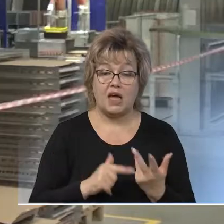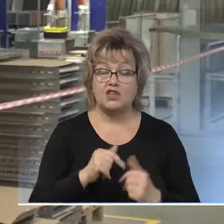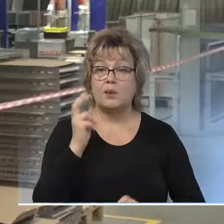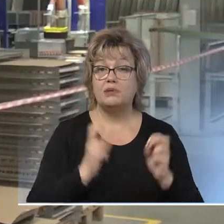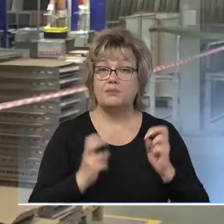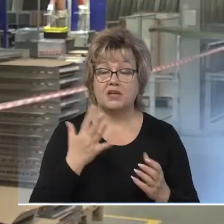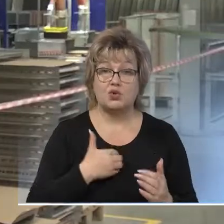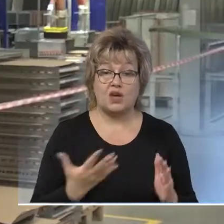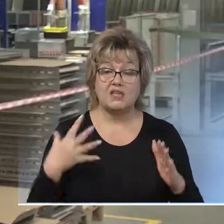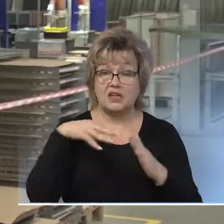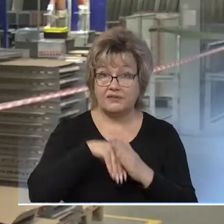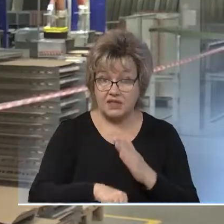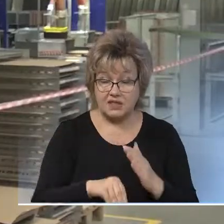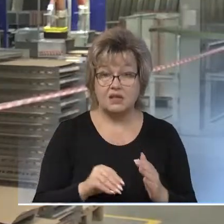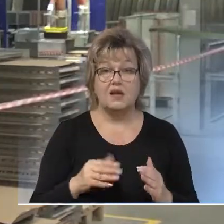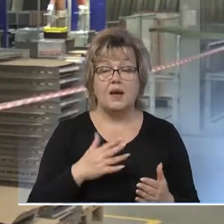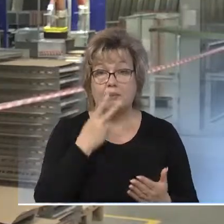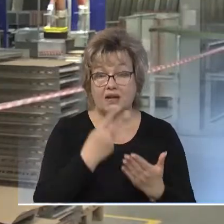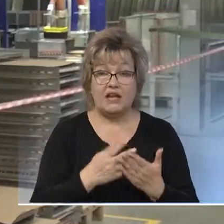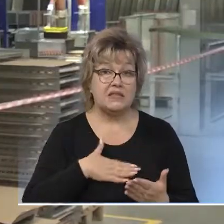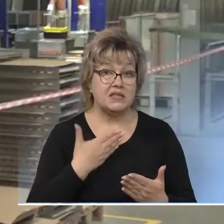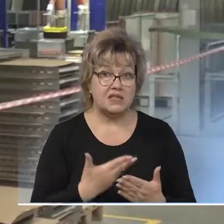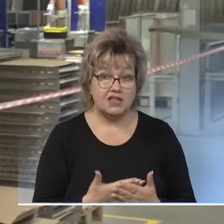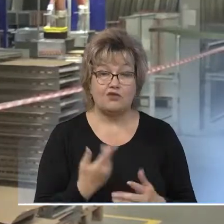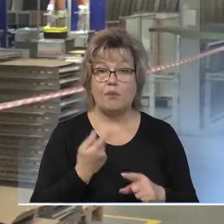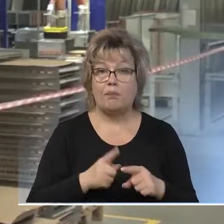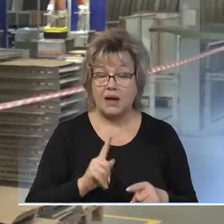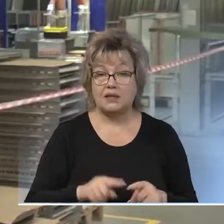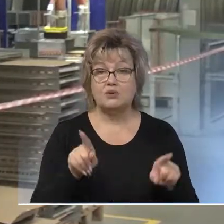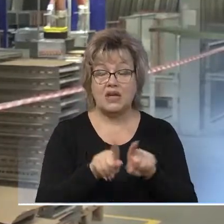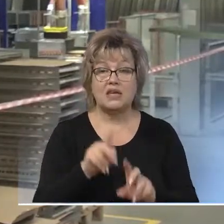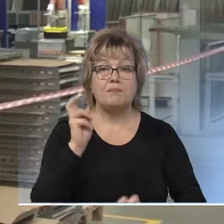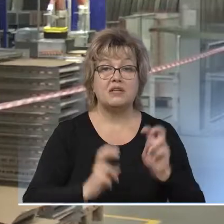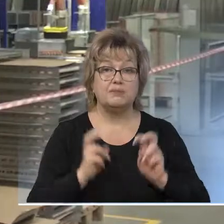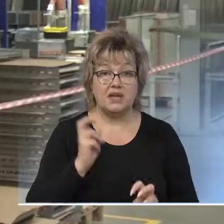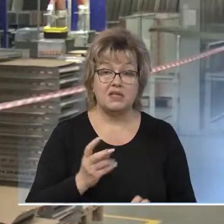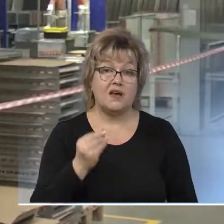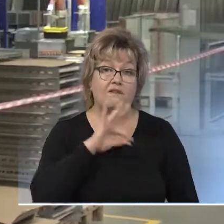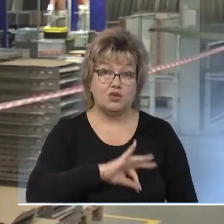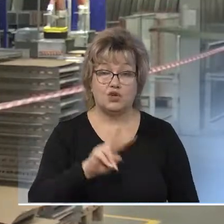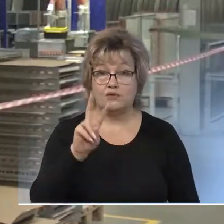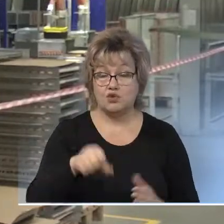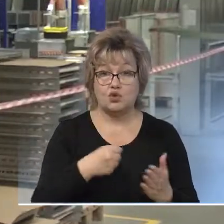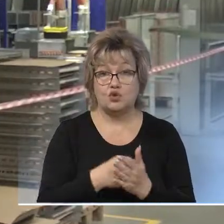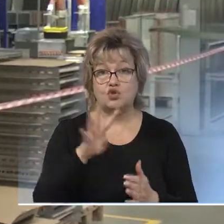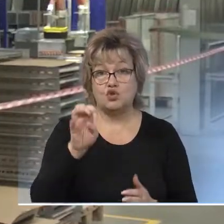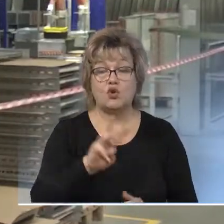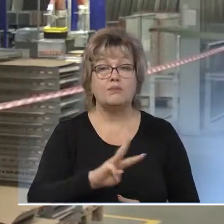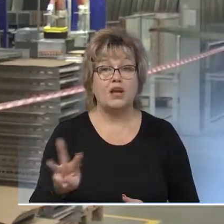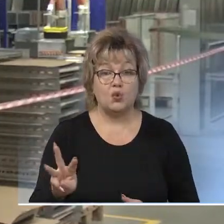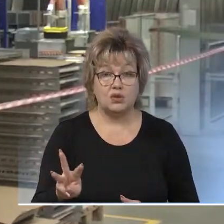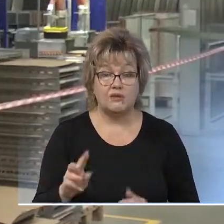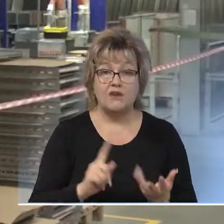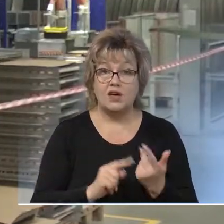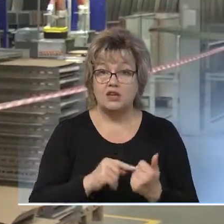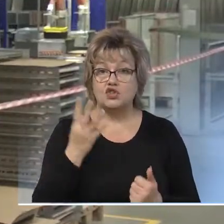предприятий, которые хотят войти в проект, проявляют инициативу. Поэтому такие предприятия с выручкой от 200 до 400